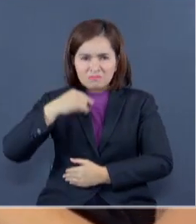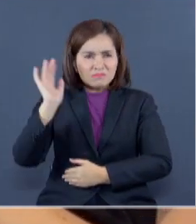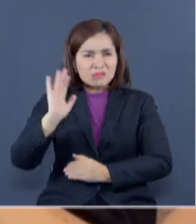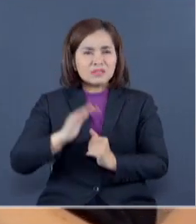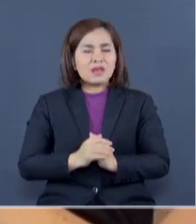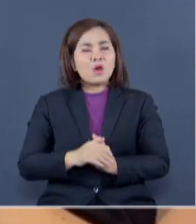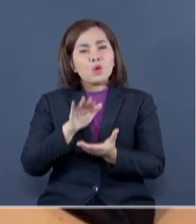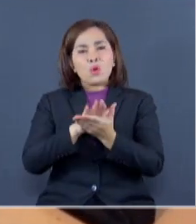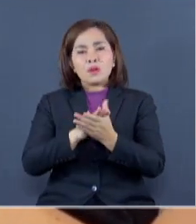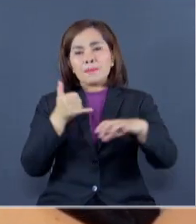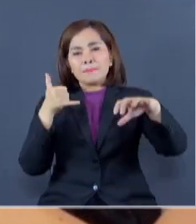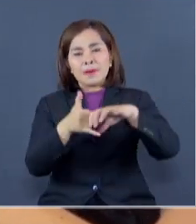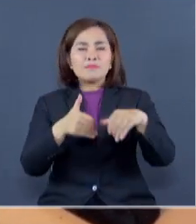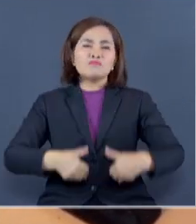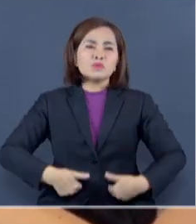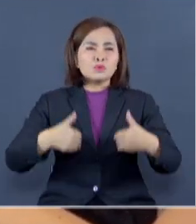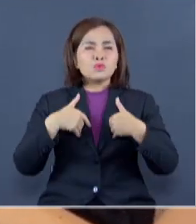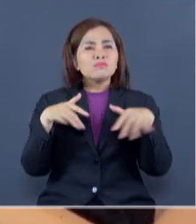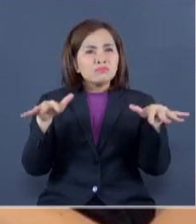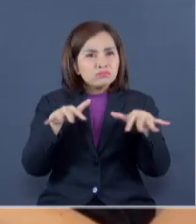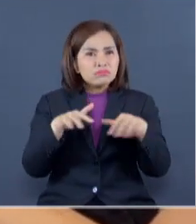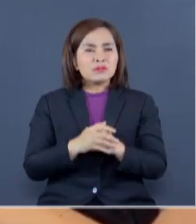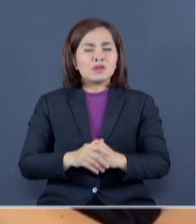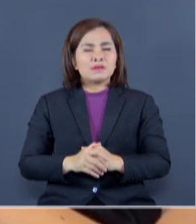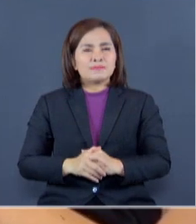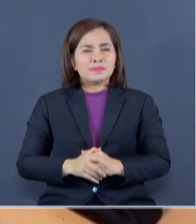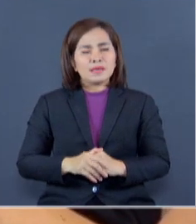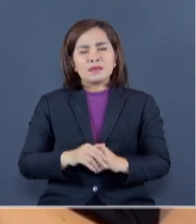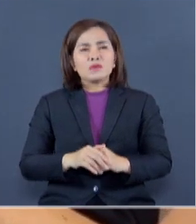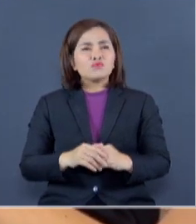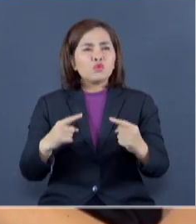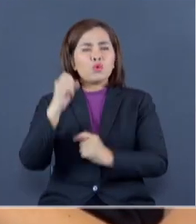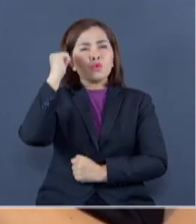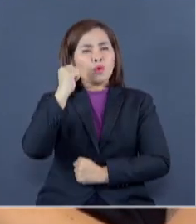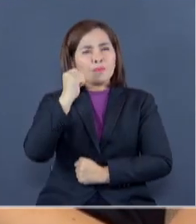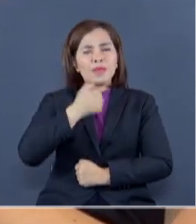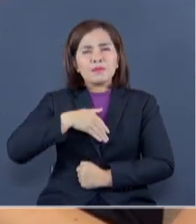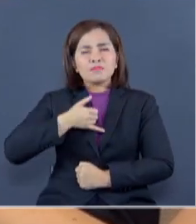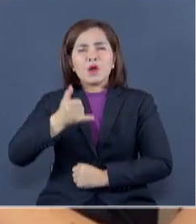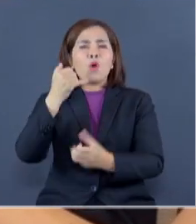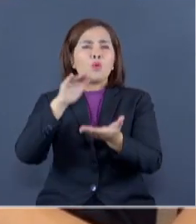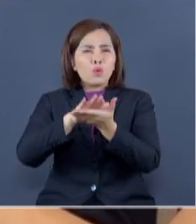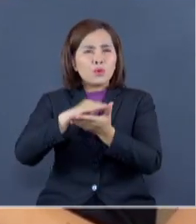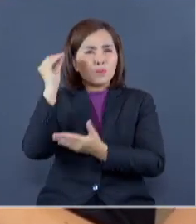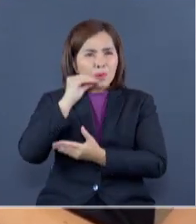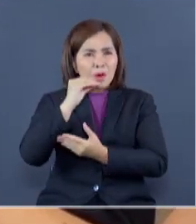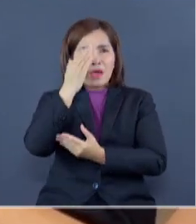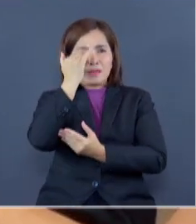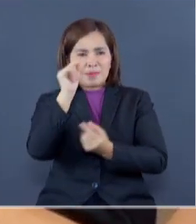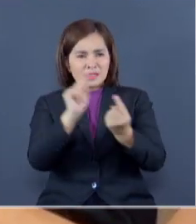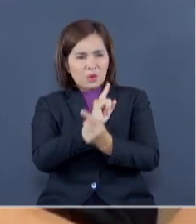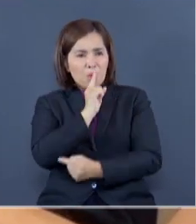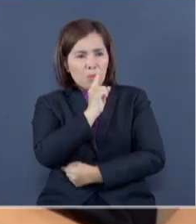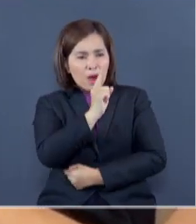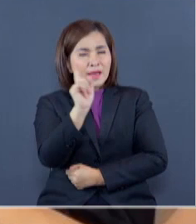าไปโรงเรียนปกติใช้ชีวิตปกติเลยคือก็นั่งรถเมย์ไปโรงเรียนปกตินี่แหละแล้วทำไมสังคมโจมตี